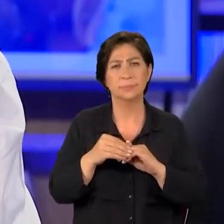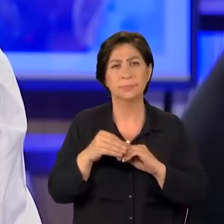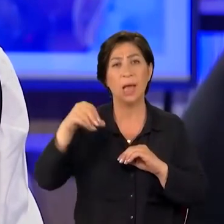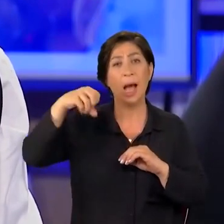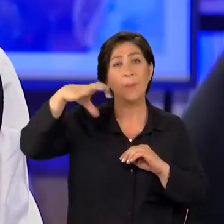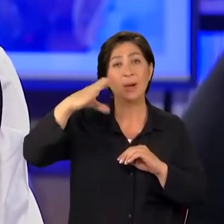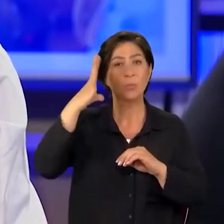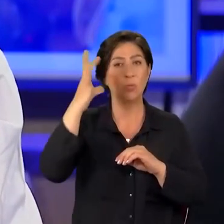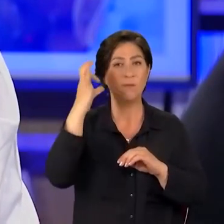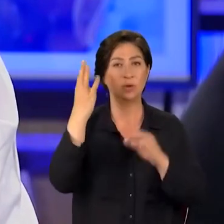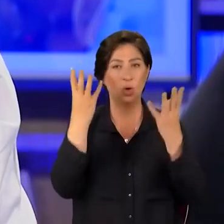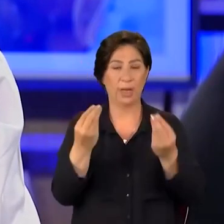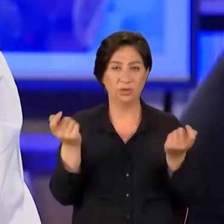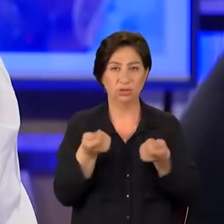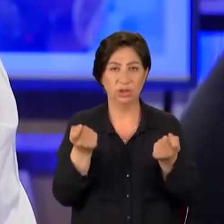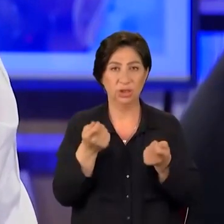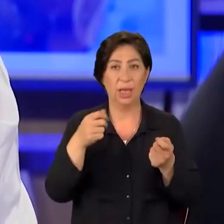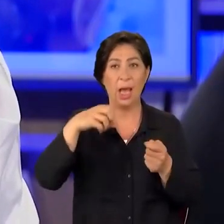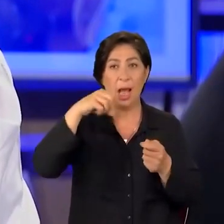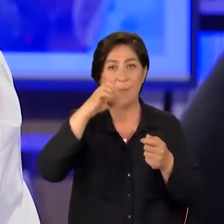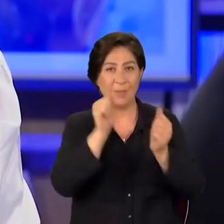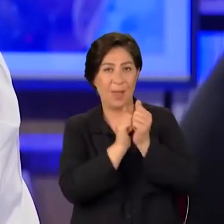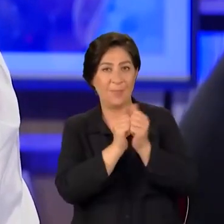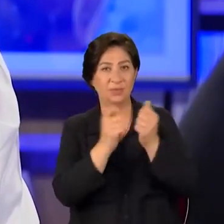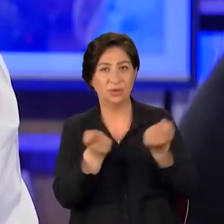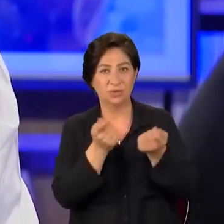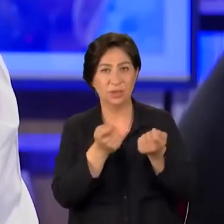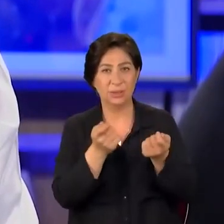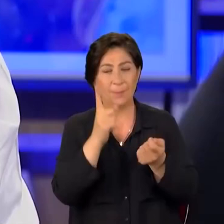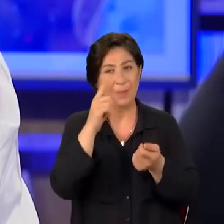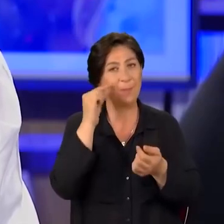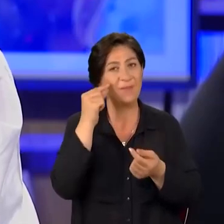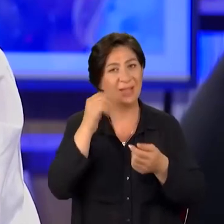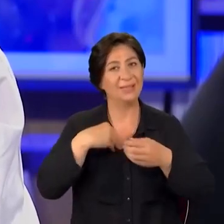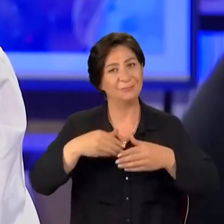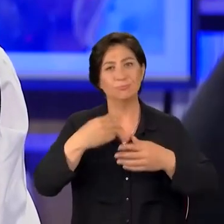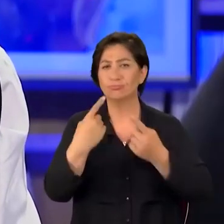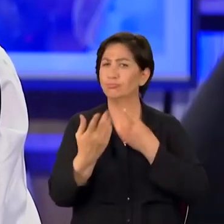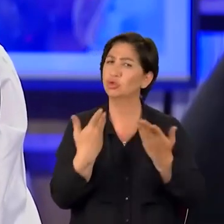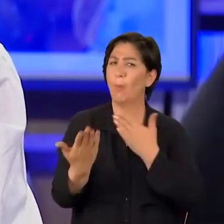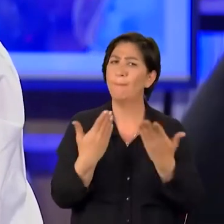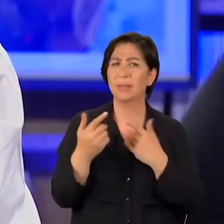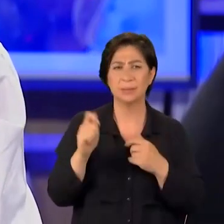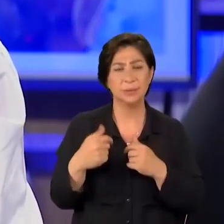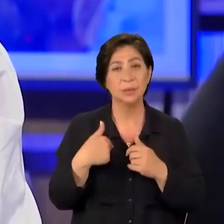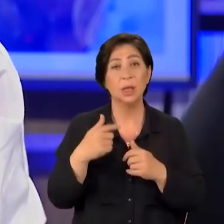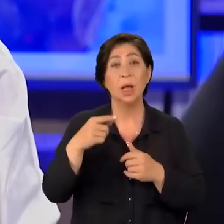AK Parti'de profesyonel olarak çalışan, AK Parti'de çalışan bir beyle konuştum. Diyor